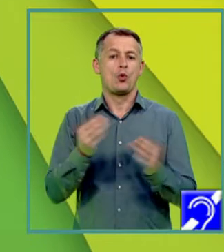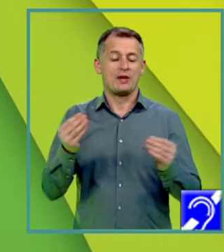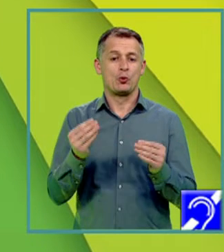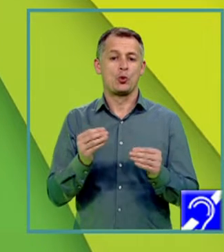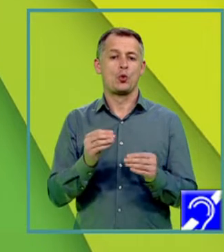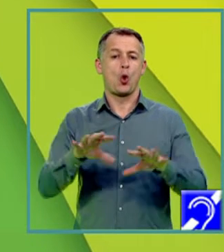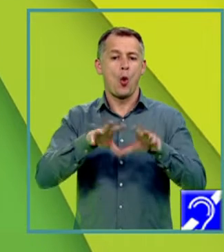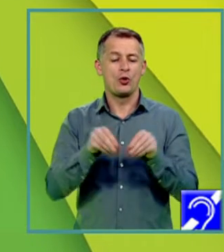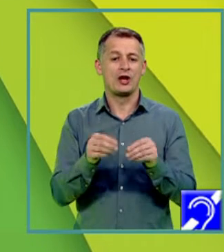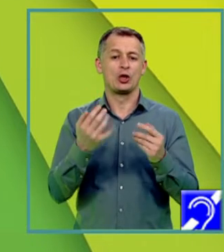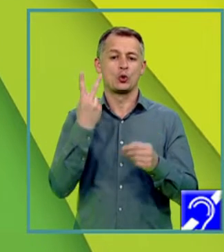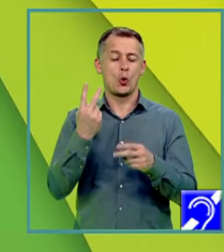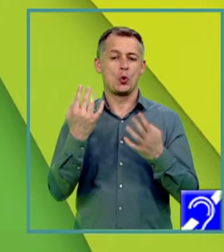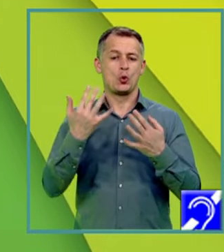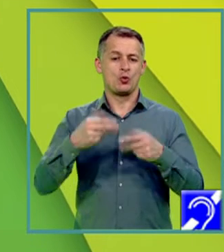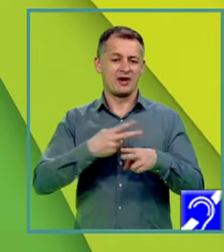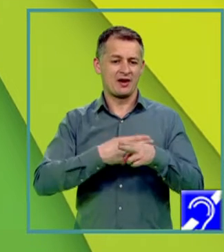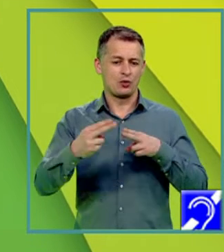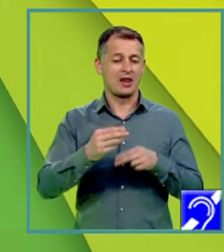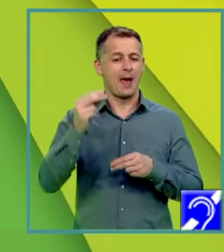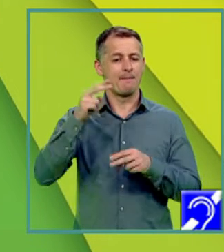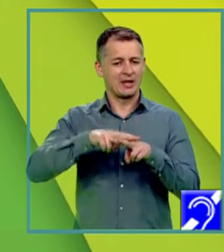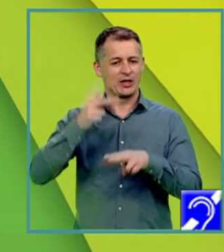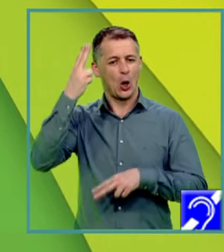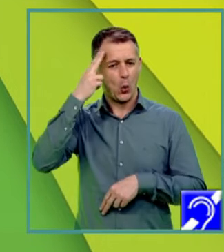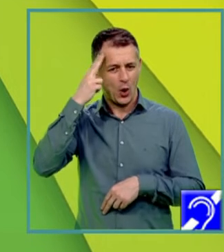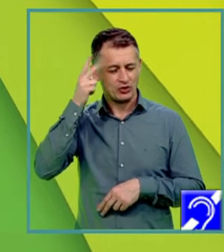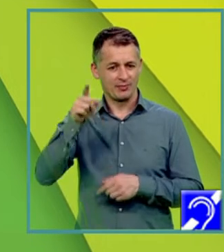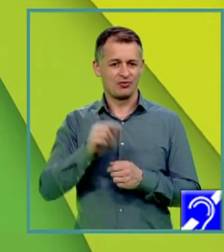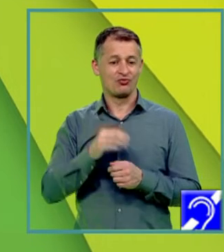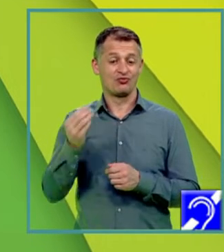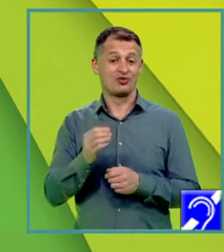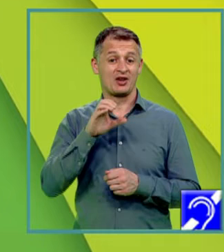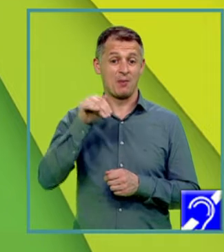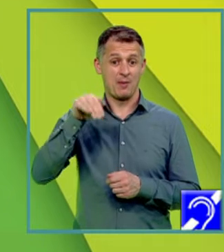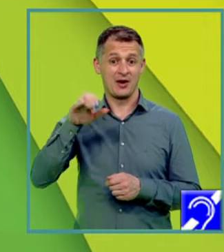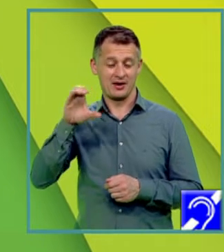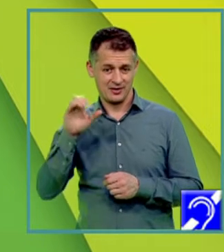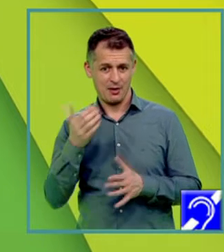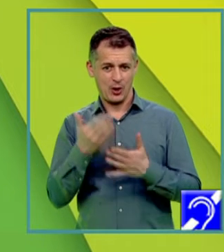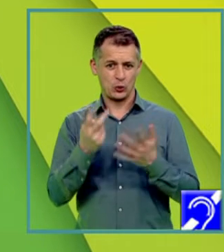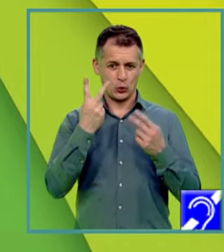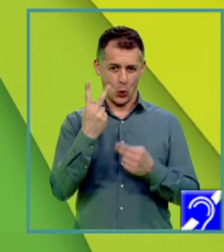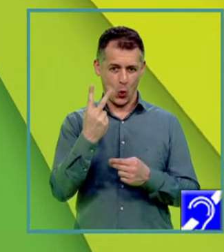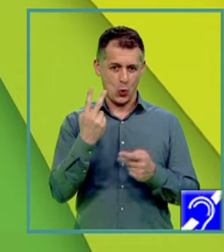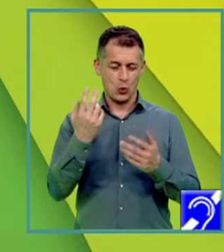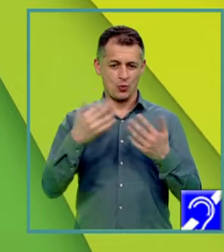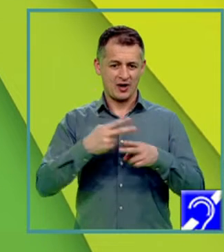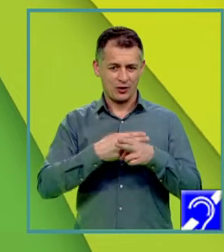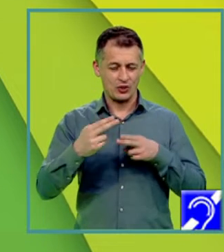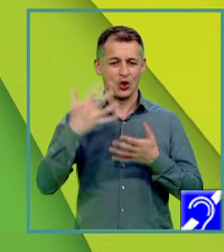de la matematică cunoașteți că cel mai mic multiplu comun si mmc pentru două numere naturale se obține